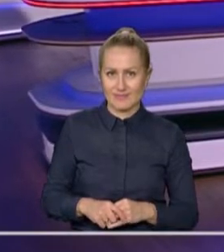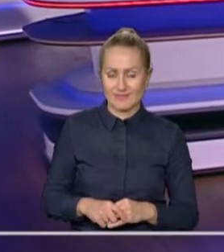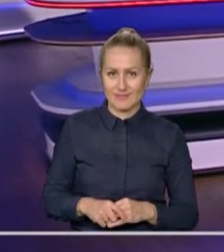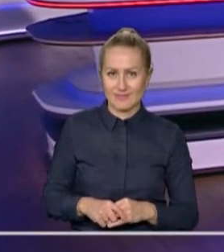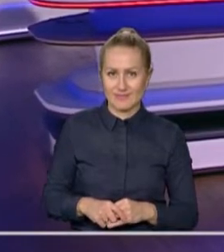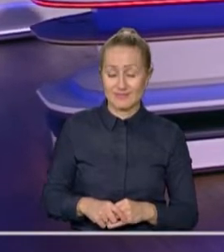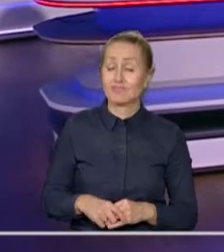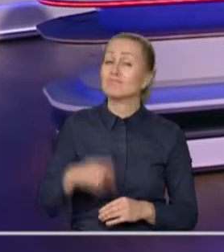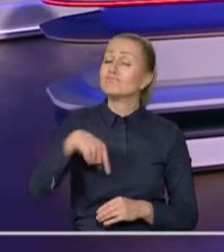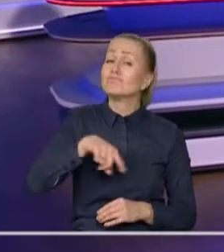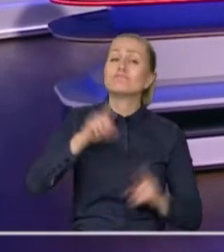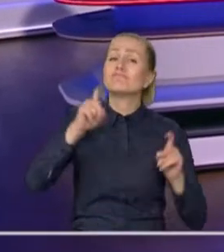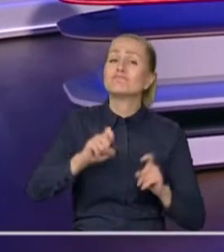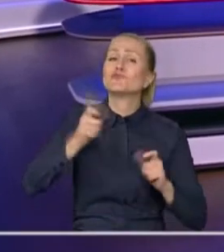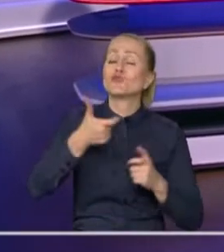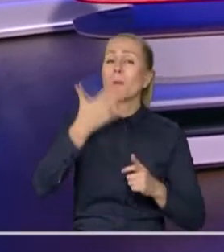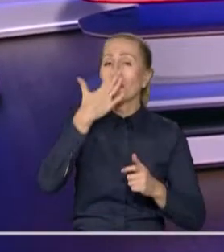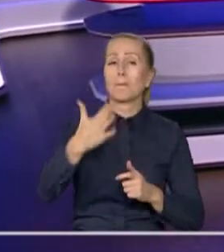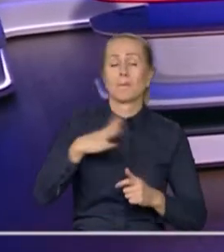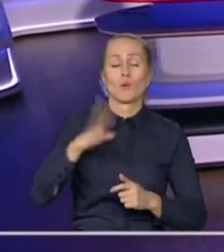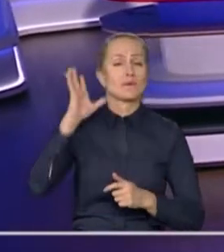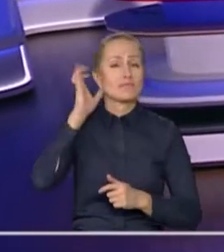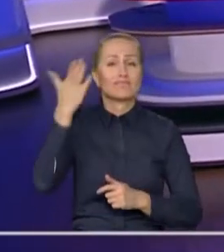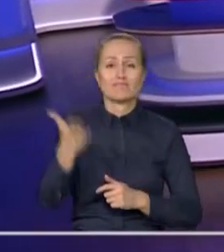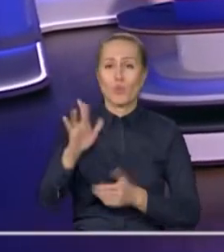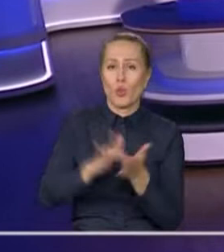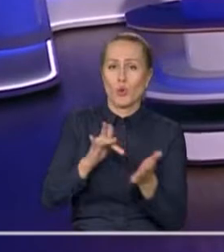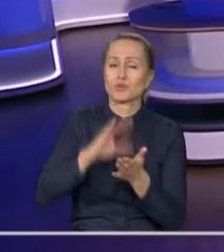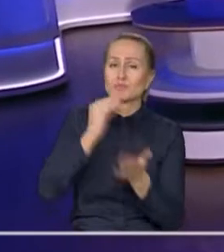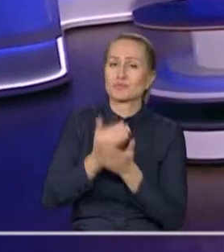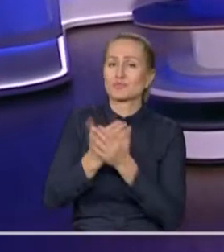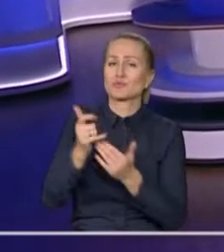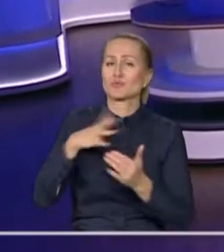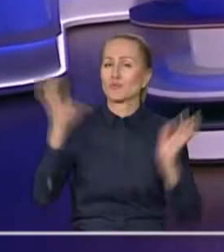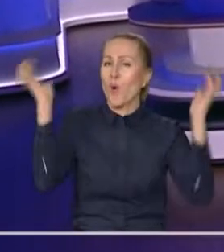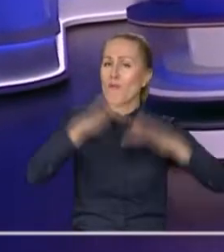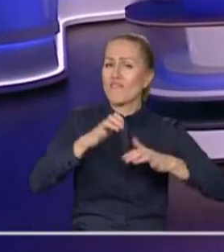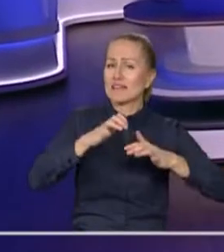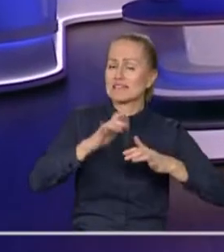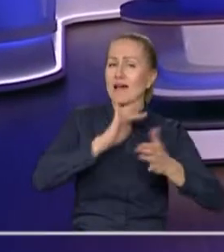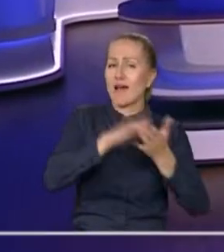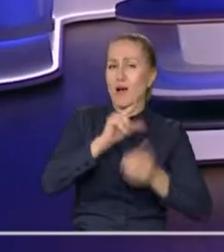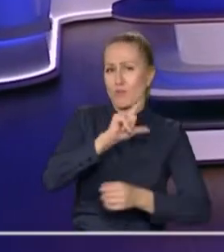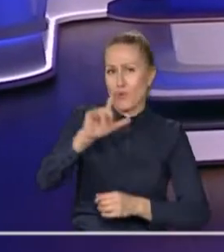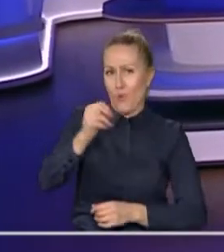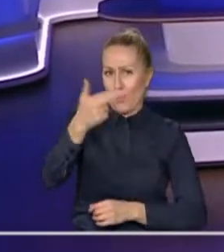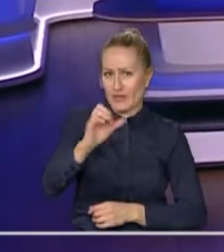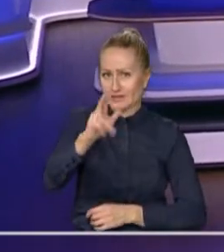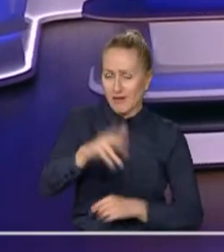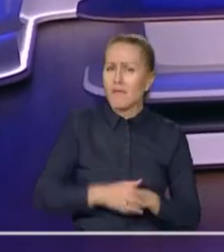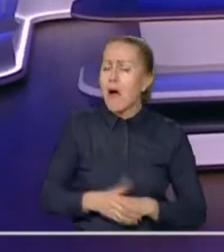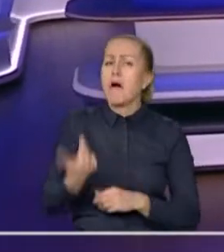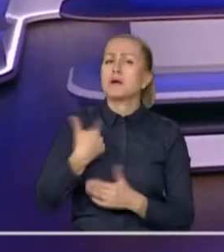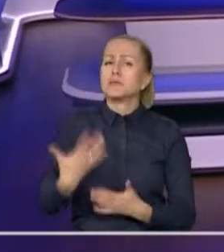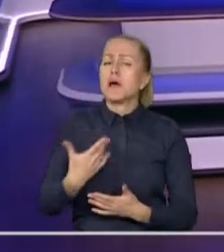A my zaczniemy od tego, co usłyszeliśmy dziś z ust Donalda Tuska podczas konwencji krajowej w Płońsku. I chciałabym zacząć od